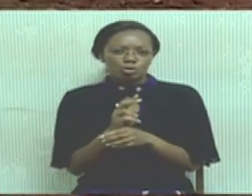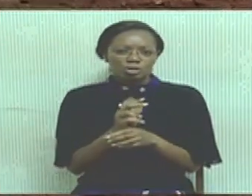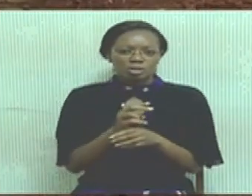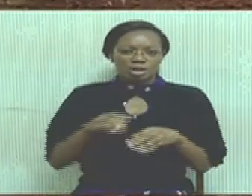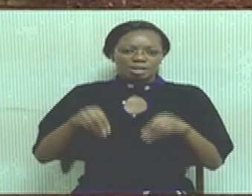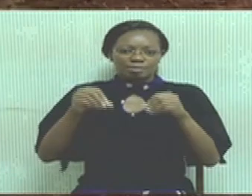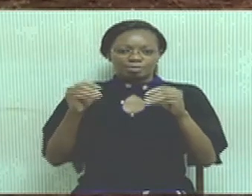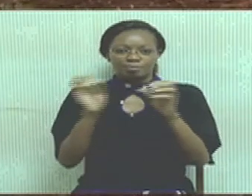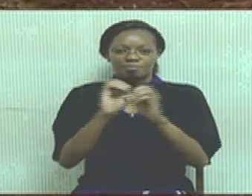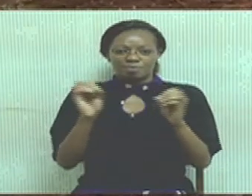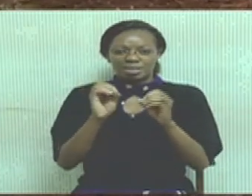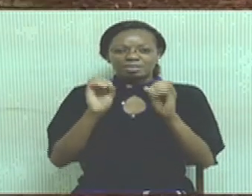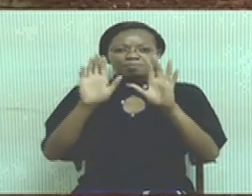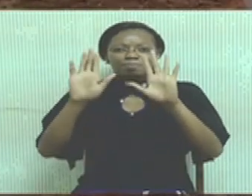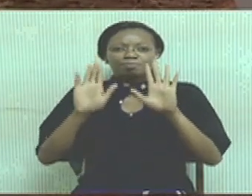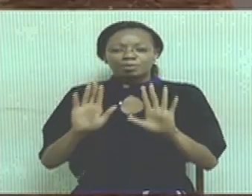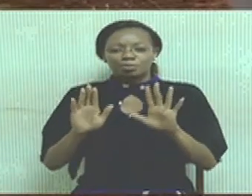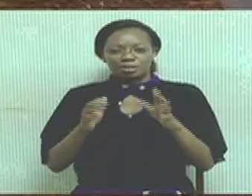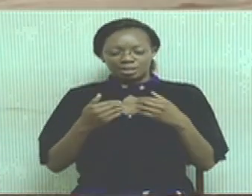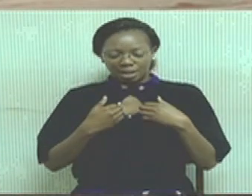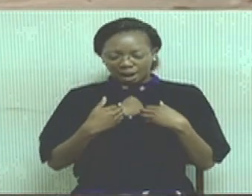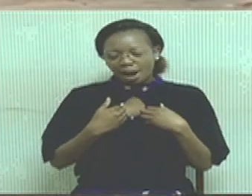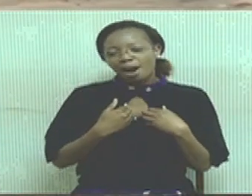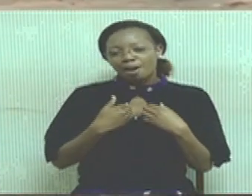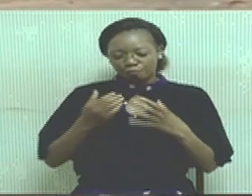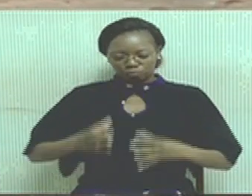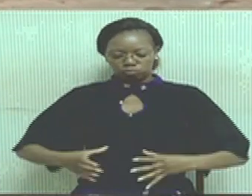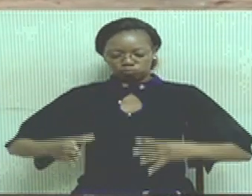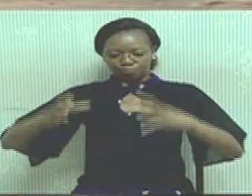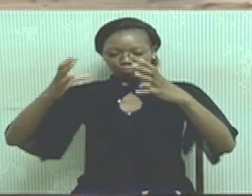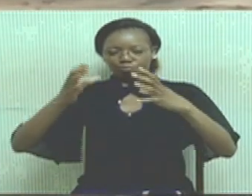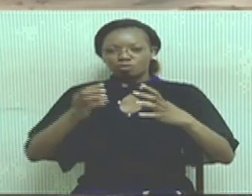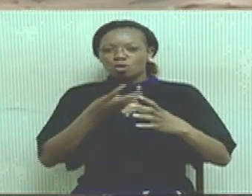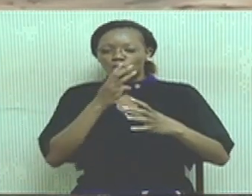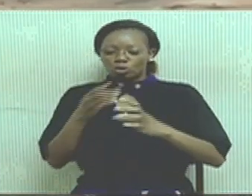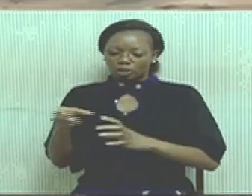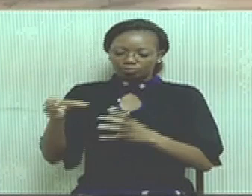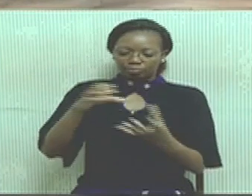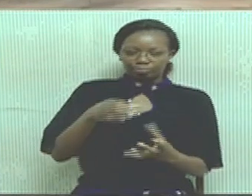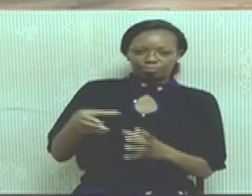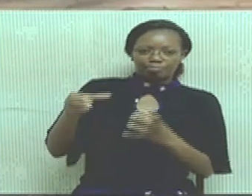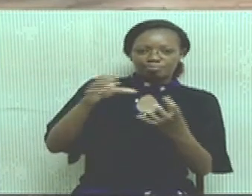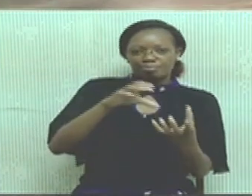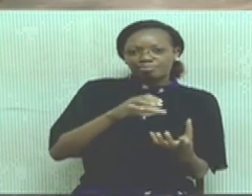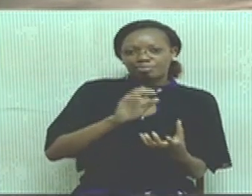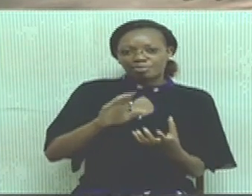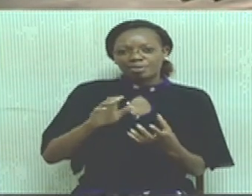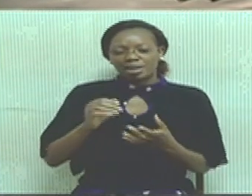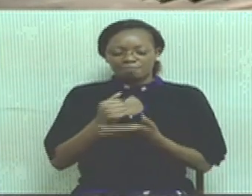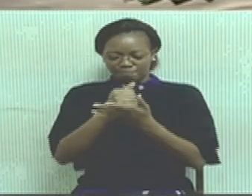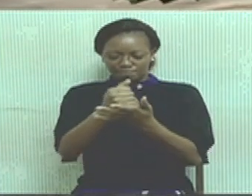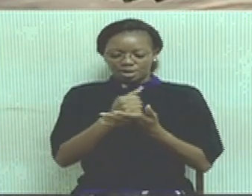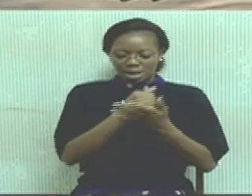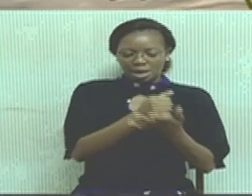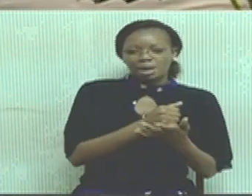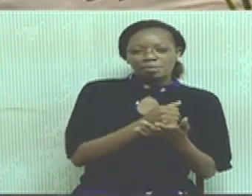hydroponic, lazima uwe na tanki ya kuweka nutrients ama virutubisho vya mimea yako, kwani hakuna mchanga ama mbolea